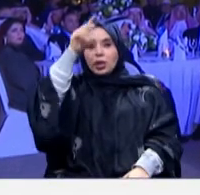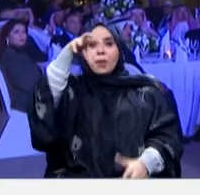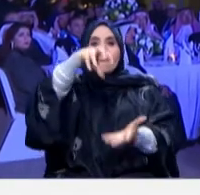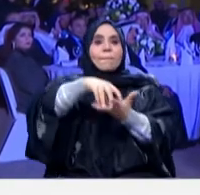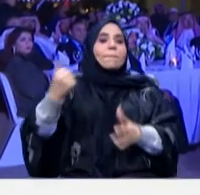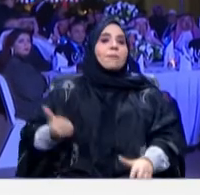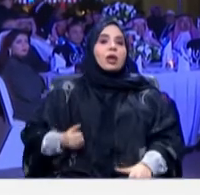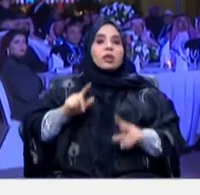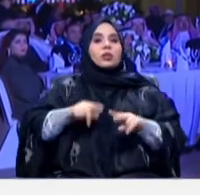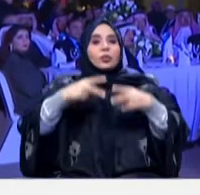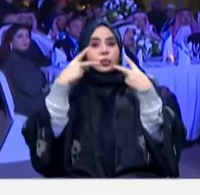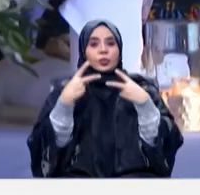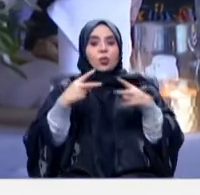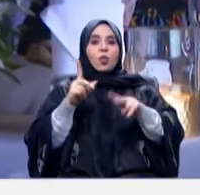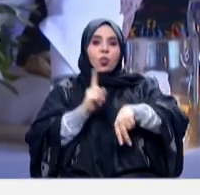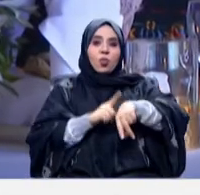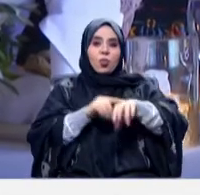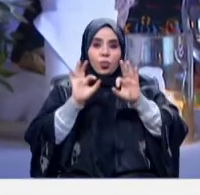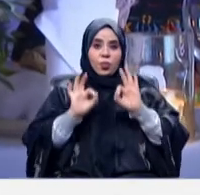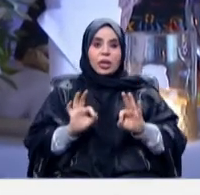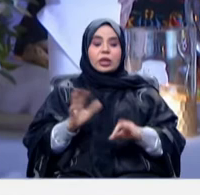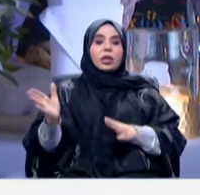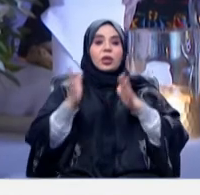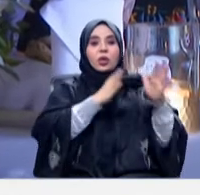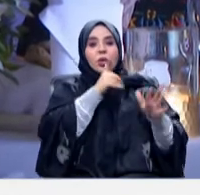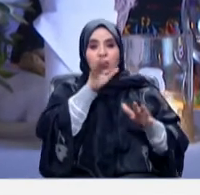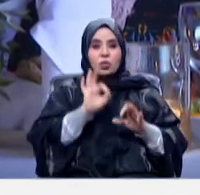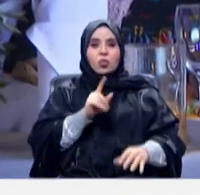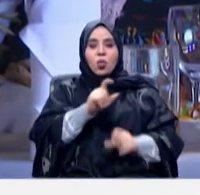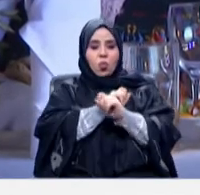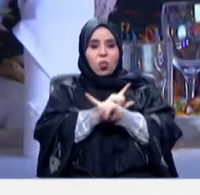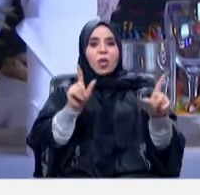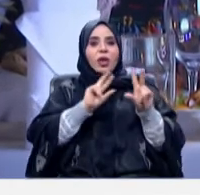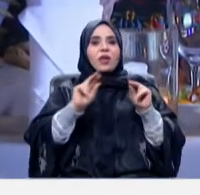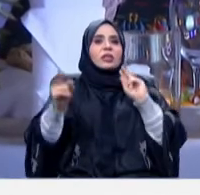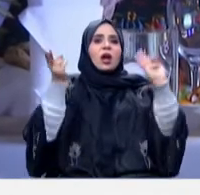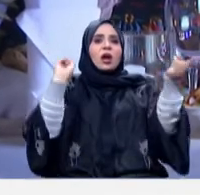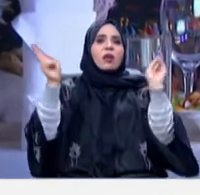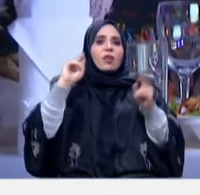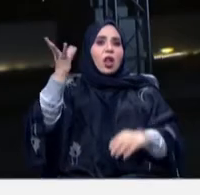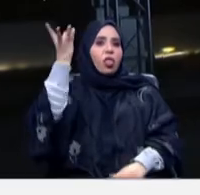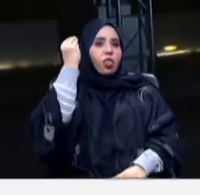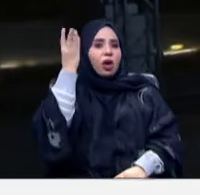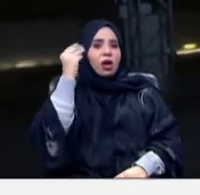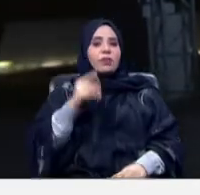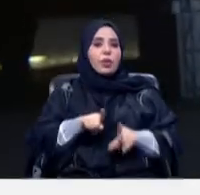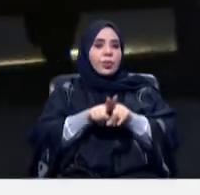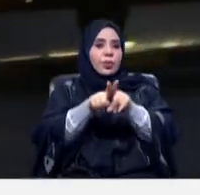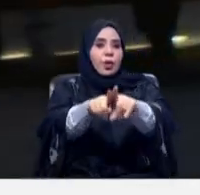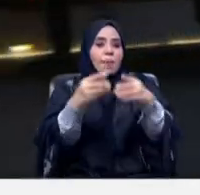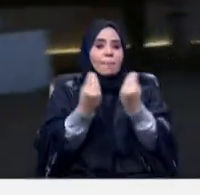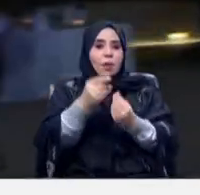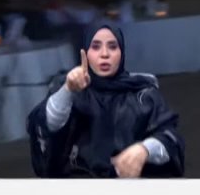بها البحرين منذ فجر تاريخها إلى وقتنا الحالي، مشيرا بأن ذلك الحدث يعد عرسا ثقافيا ملازما